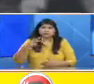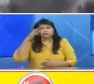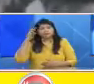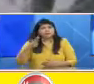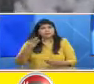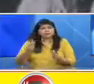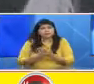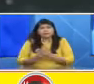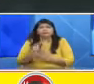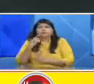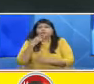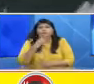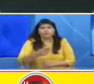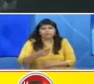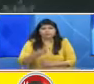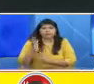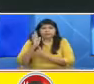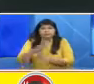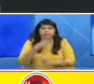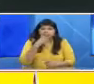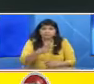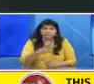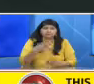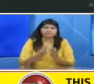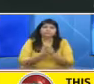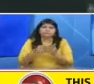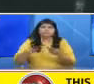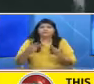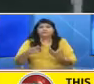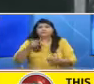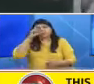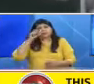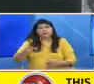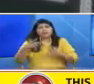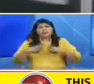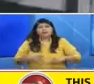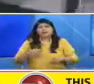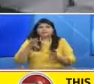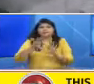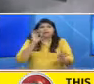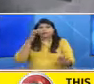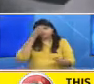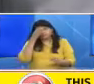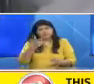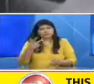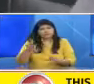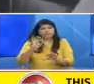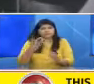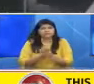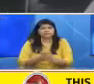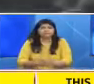भी सेवा में अंतर्निहित है। ये बापू के जीवन से हम भली भांति समझ सकते